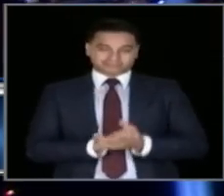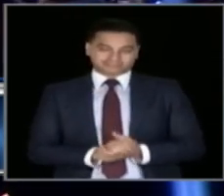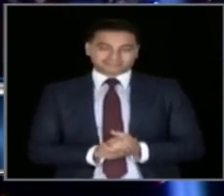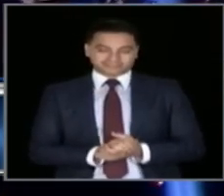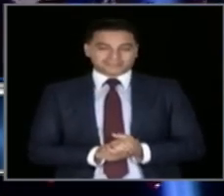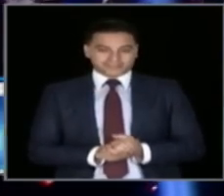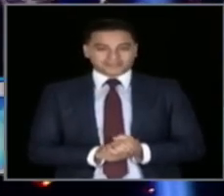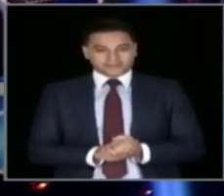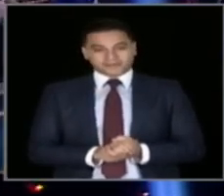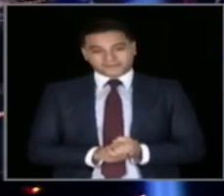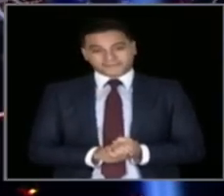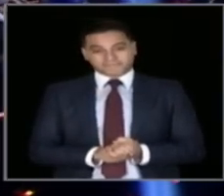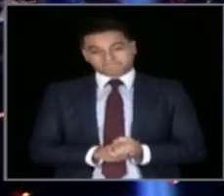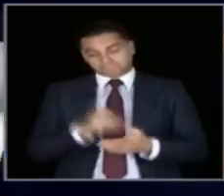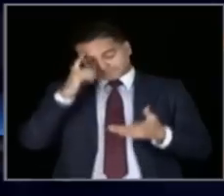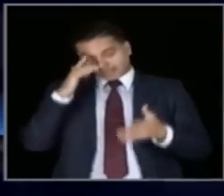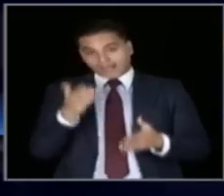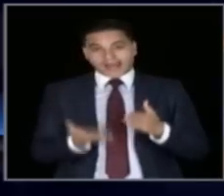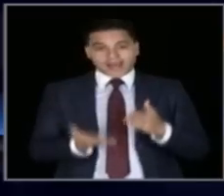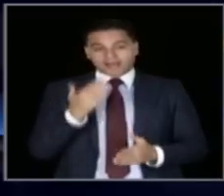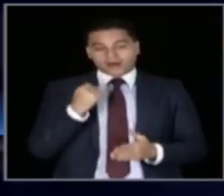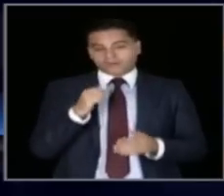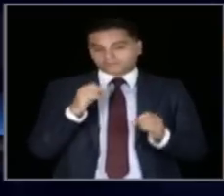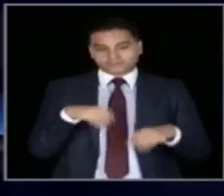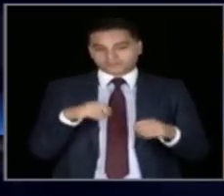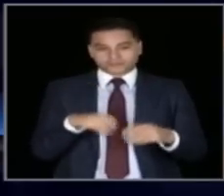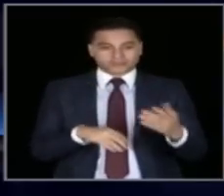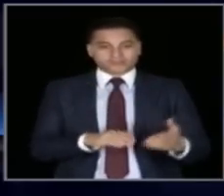رابع عليك، محتاجة تركيز عالي.